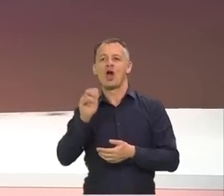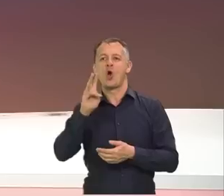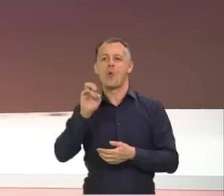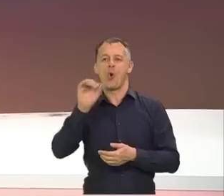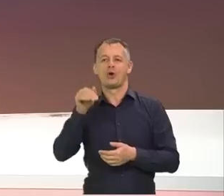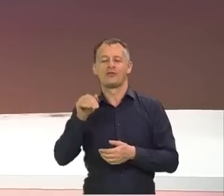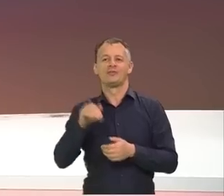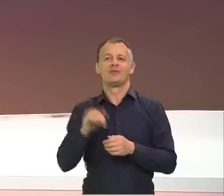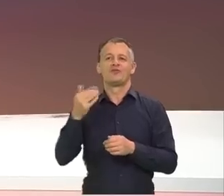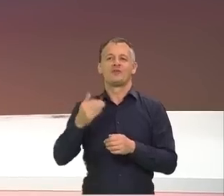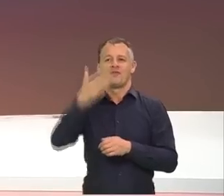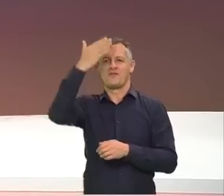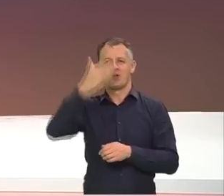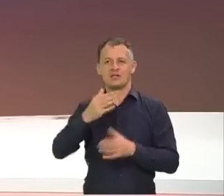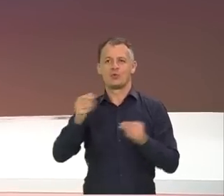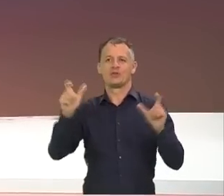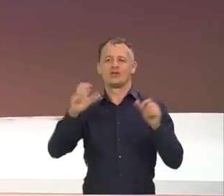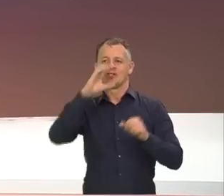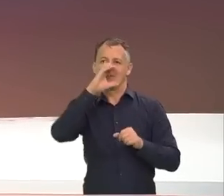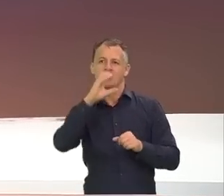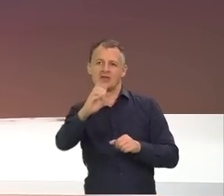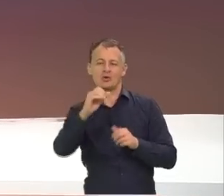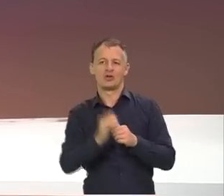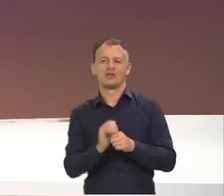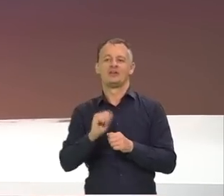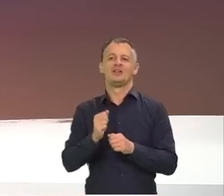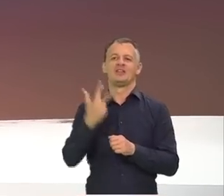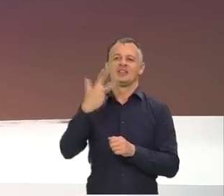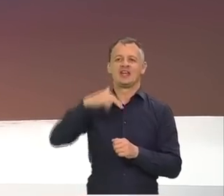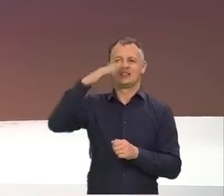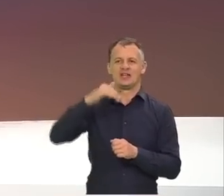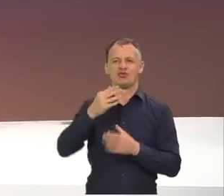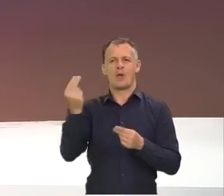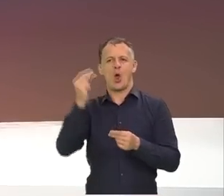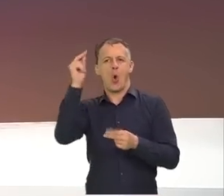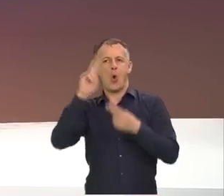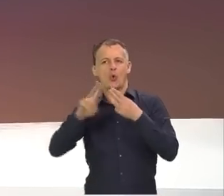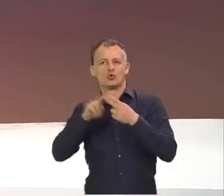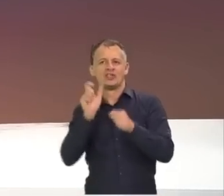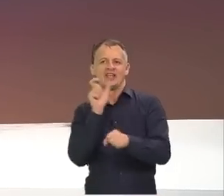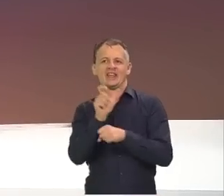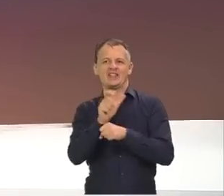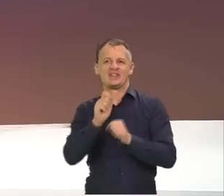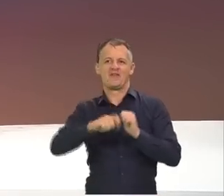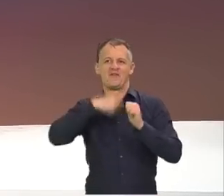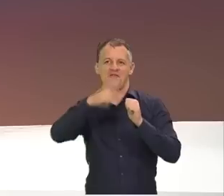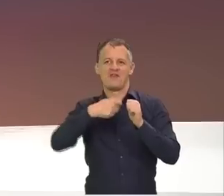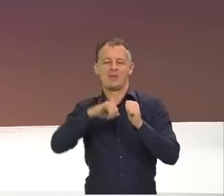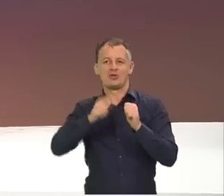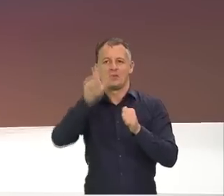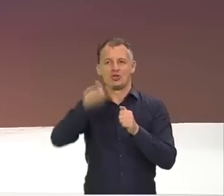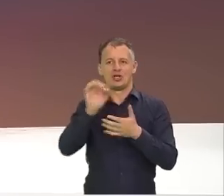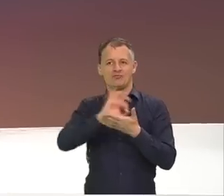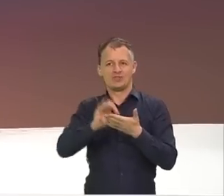fața sute de spectatori de toate vârstele. Timp de 3 zile, cei mai cunoscuți critici de film din România, dar și regizori, atât